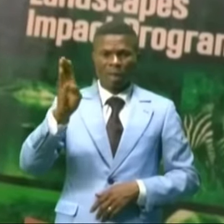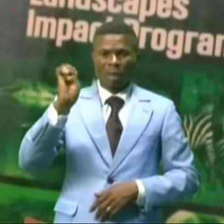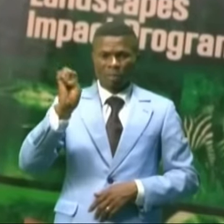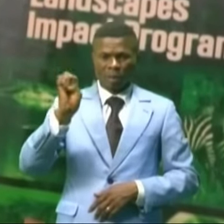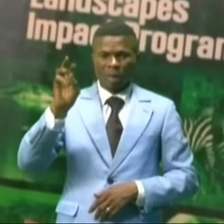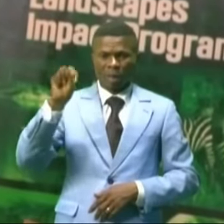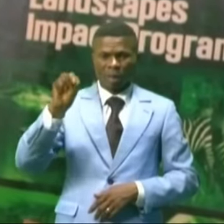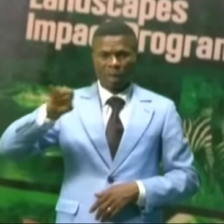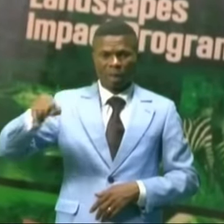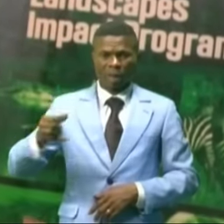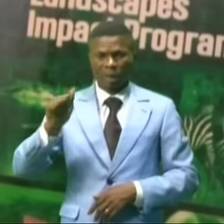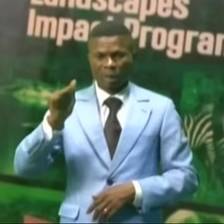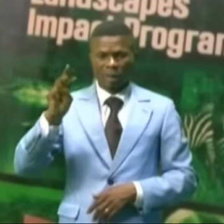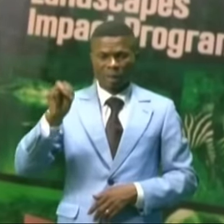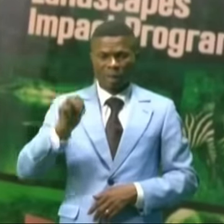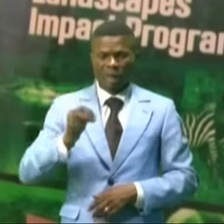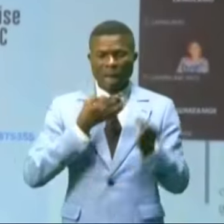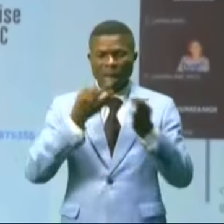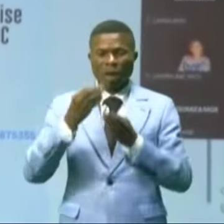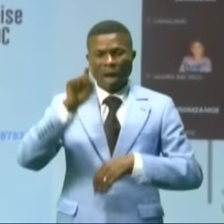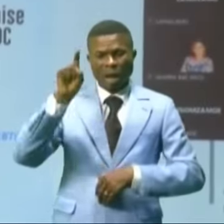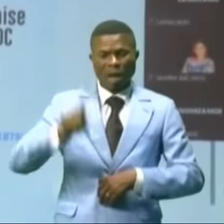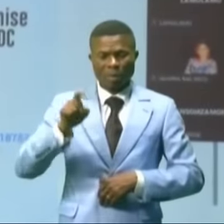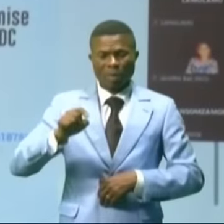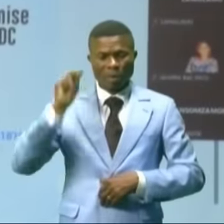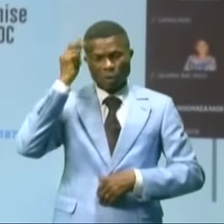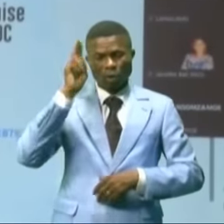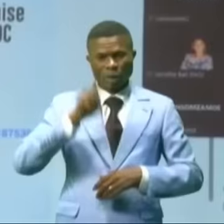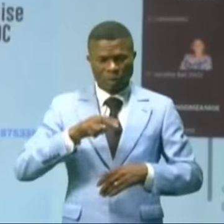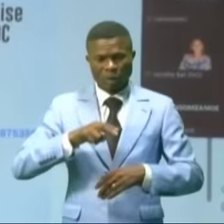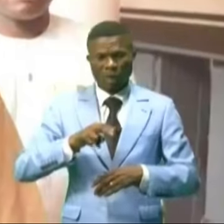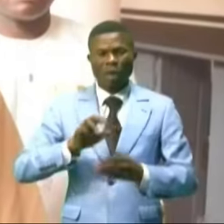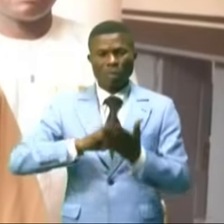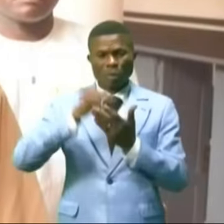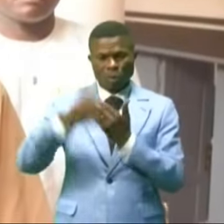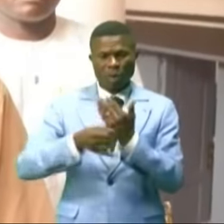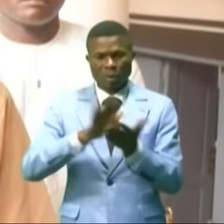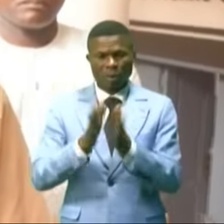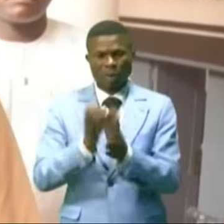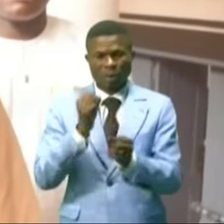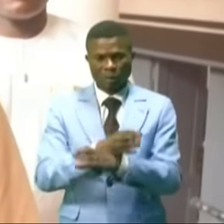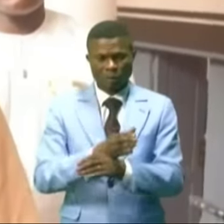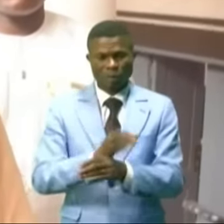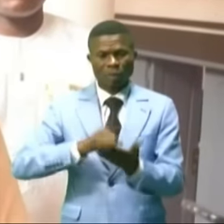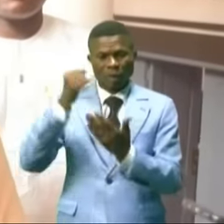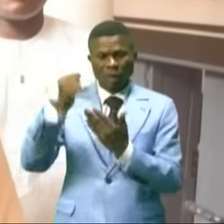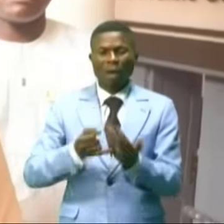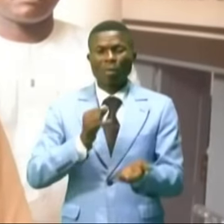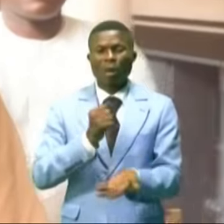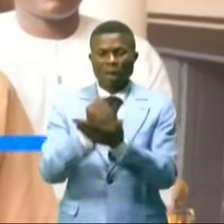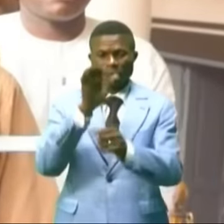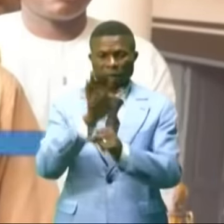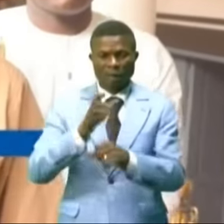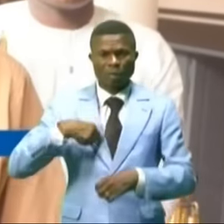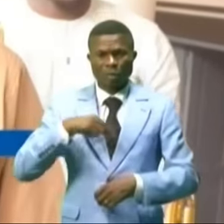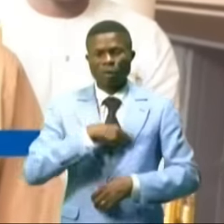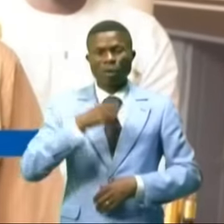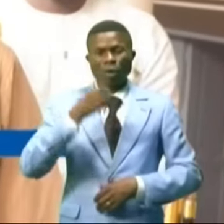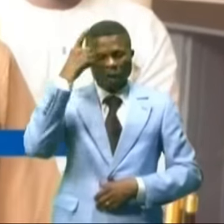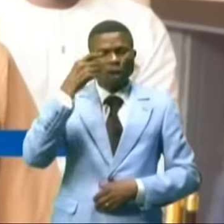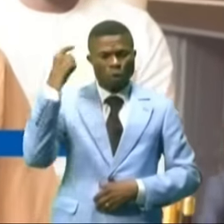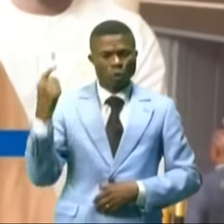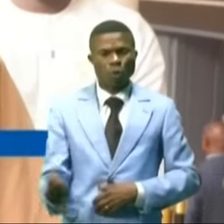livré les attentes du gouvernement quant à la réalisation de ces projets. Ces projets, ça nous aide à comprendre